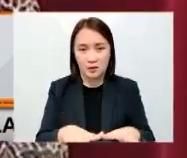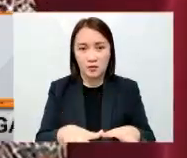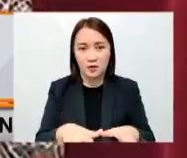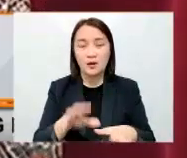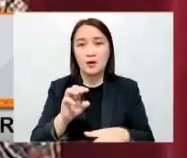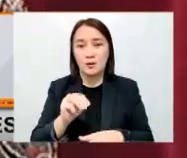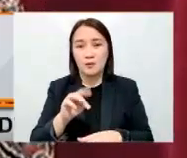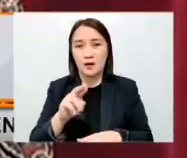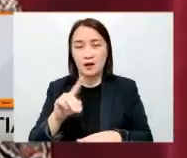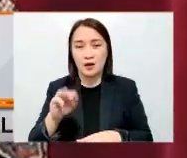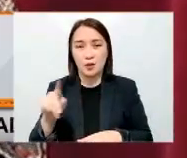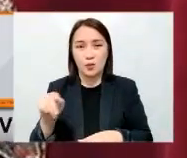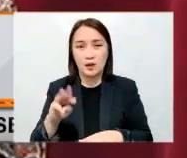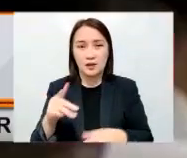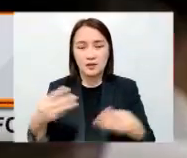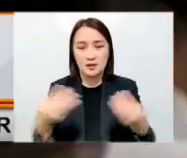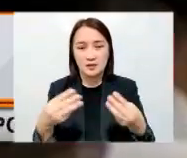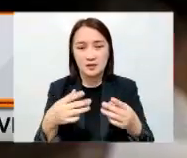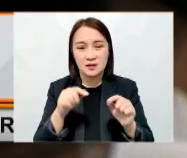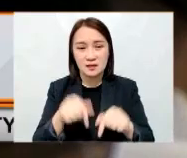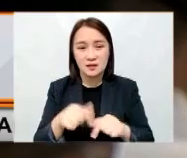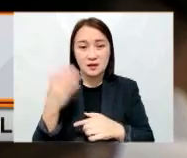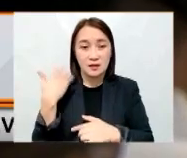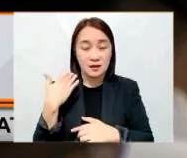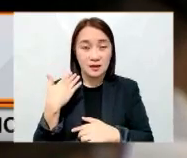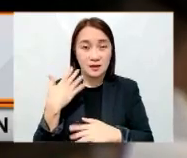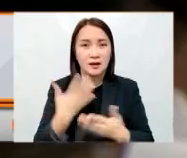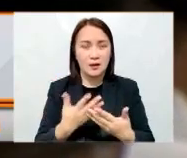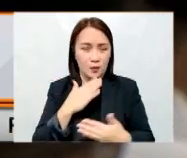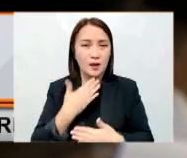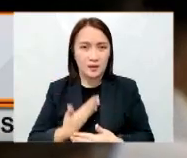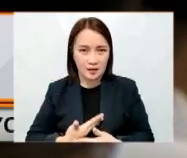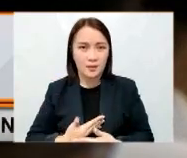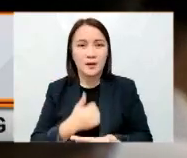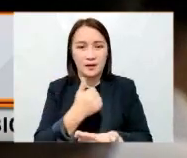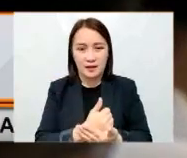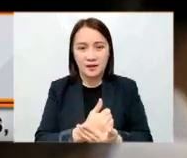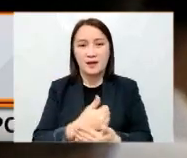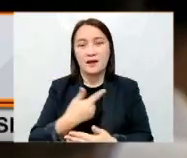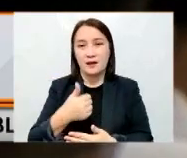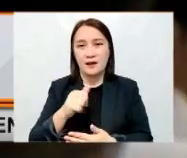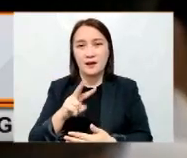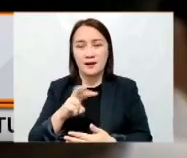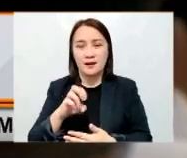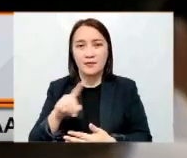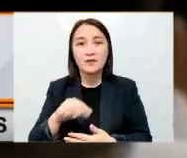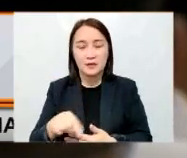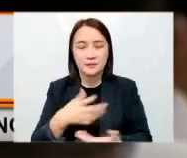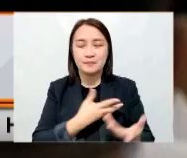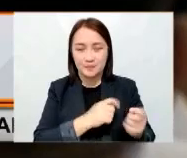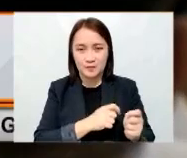development naman para kay Defense Secretary Gilberto Chodoro ang appointment ni Galvez. Tiwala siya na magiging magkatuwang sila